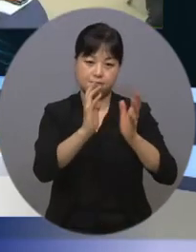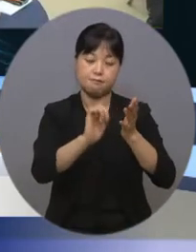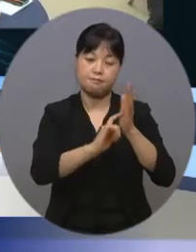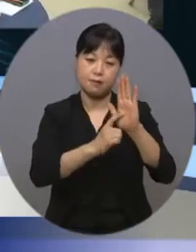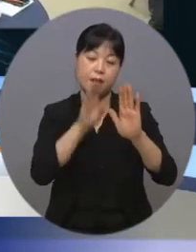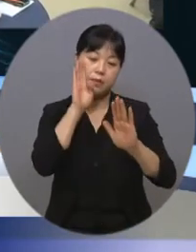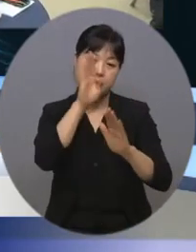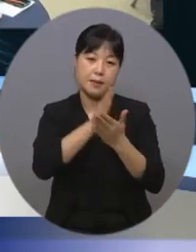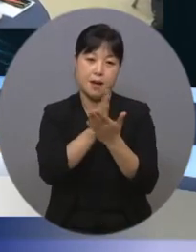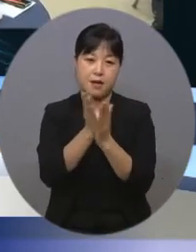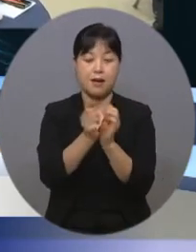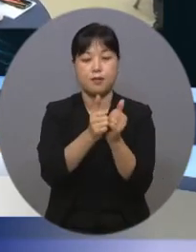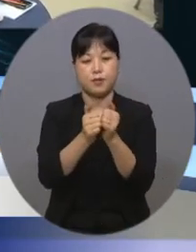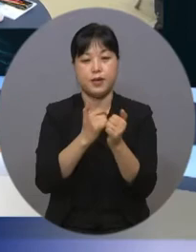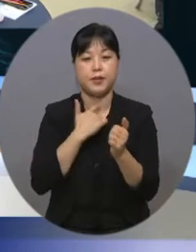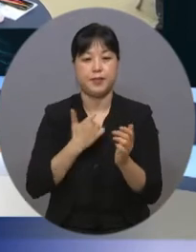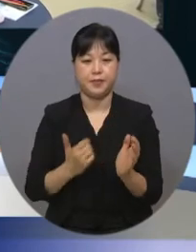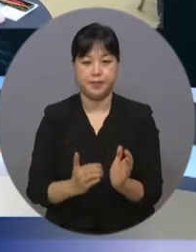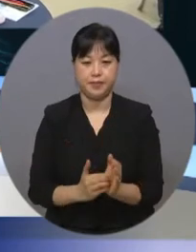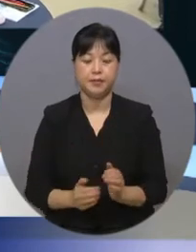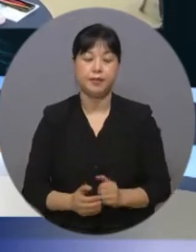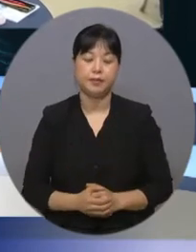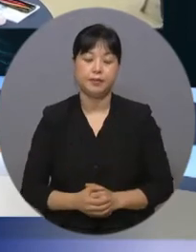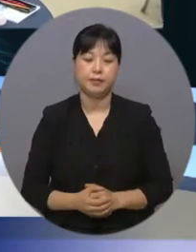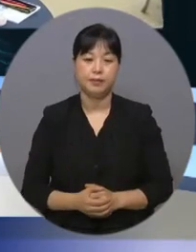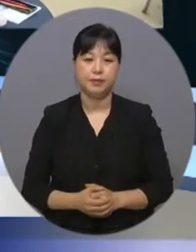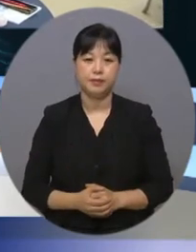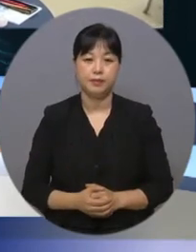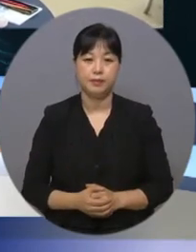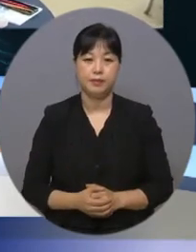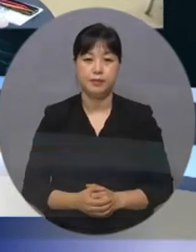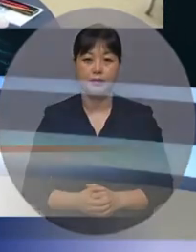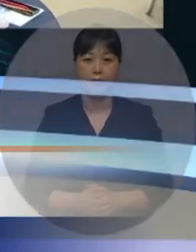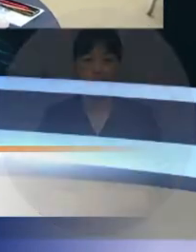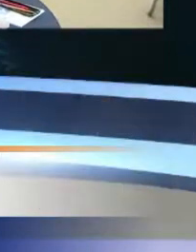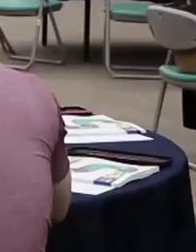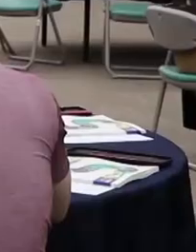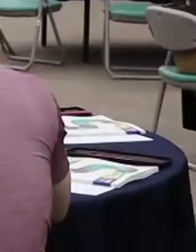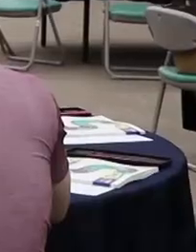방향을 논의하는 시간을 가졌습니다. 이영춘 기자가 보도합니다.